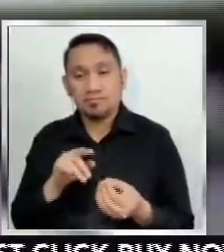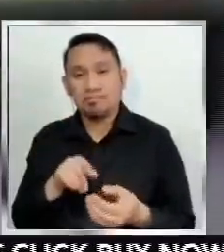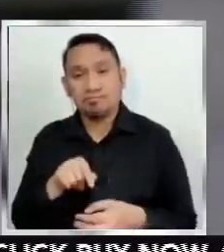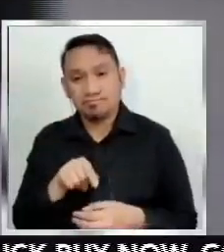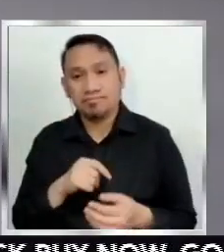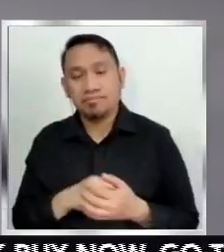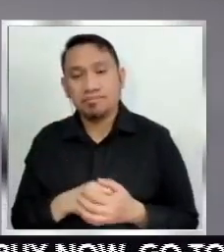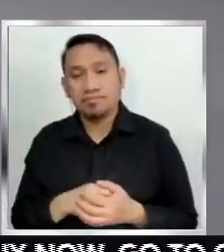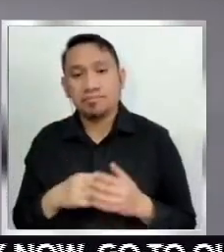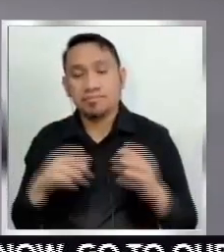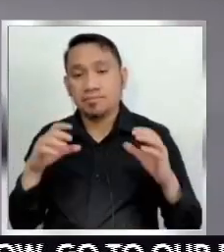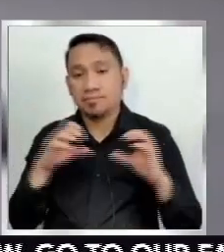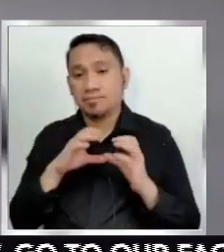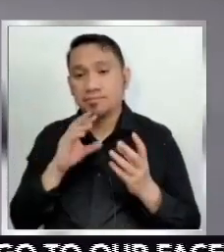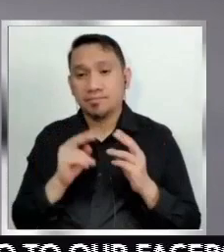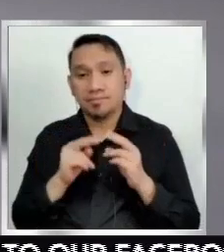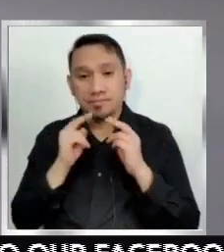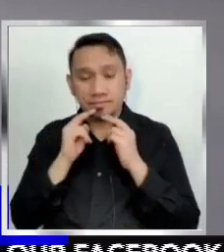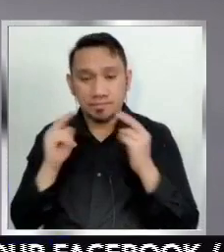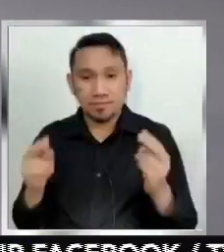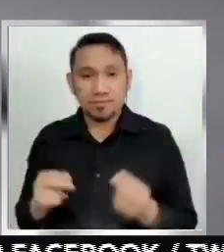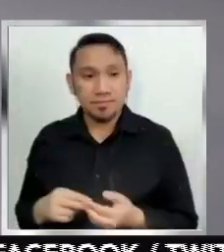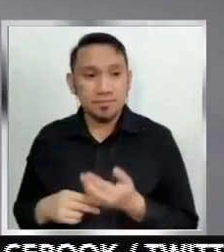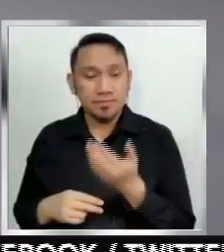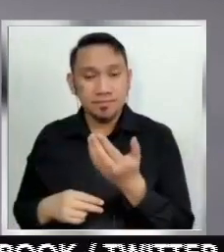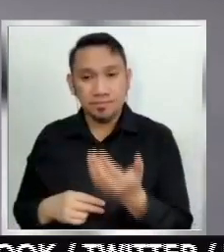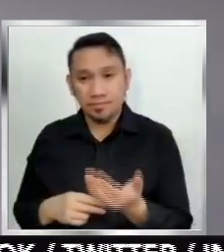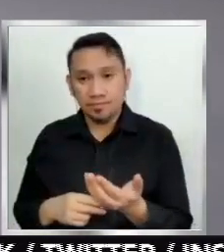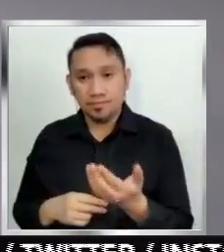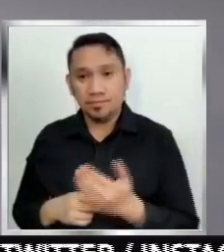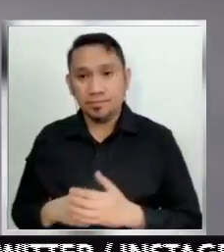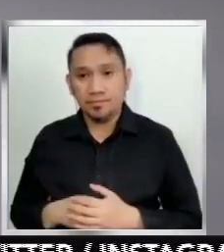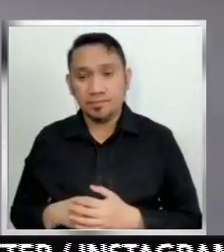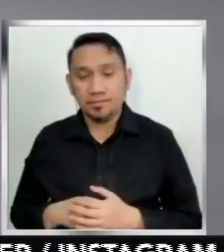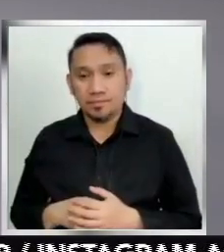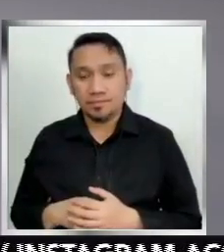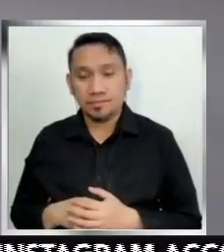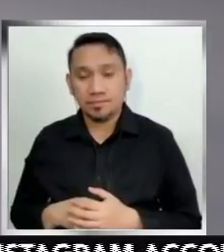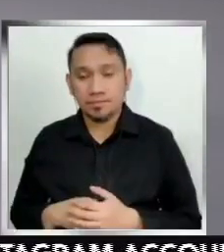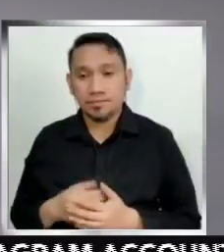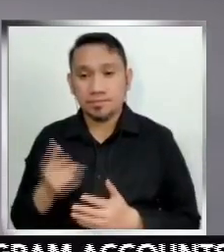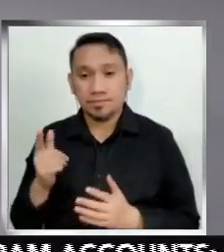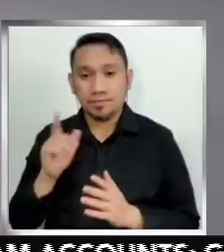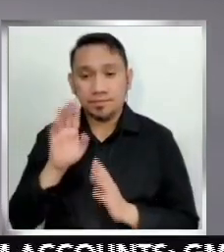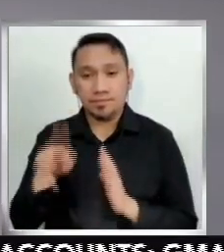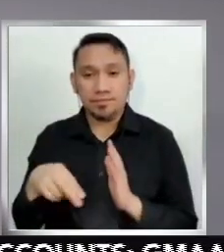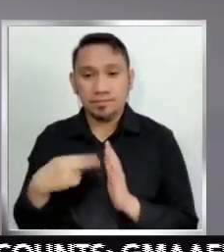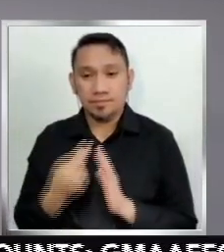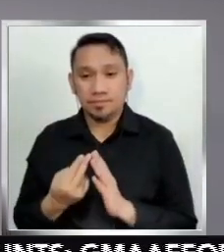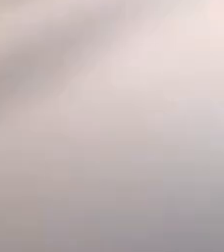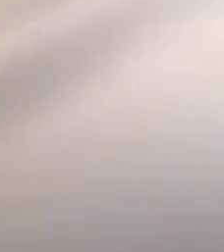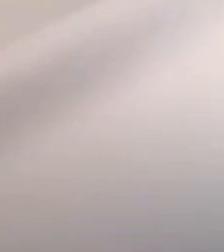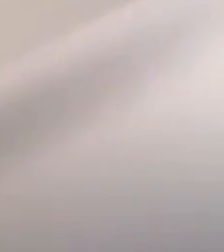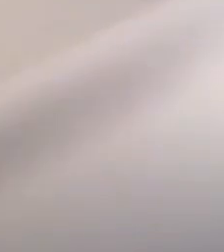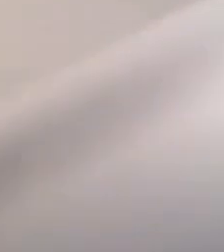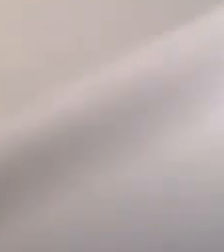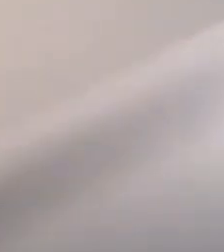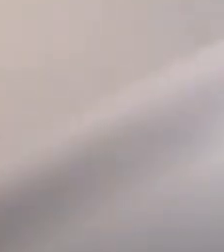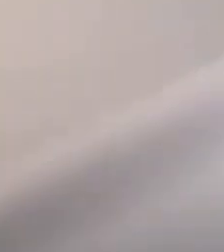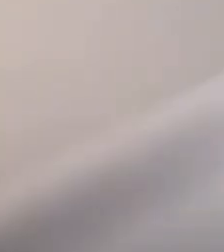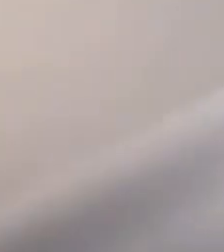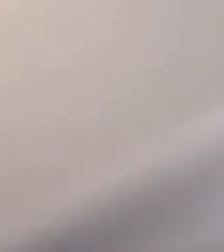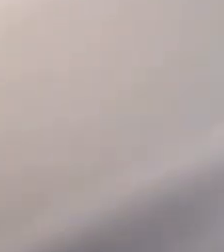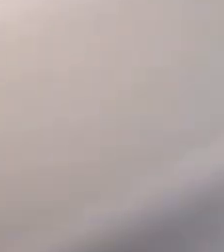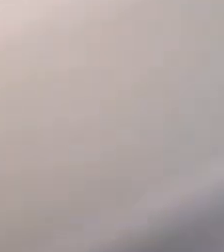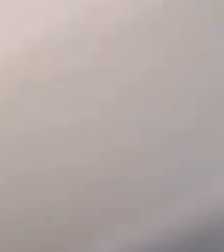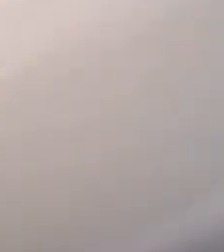GMA Integrated News, Marisol Abdurrahman, Nakatuto, 24 Oras. Hindi natutulog ang